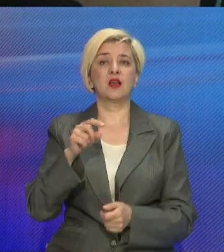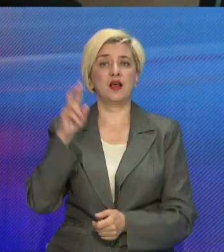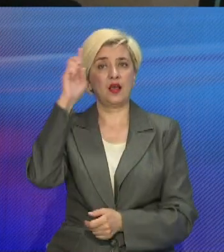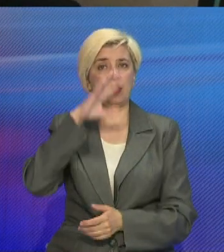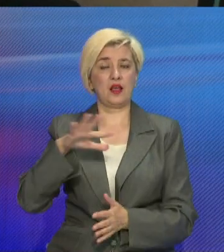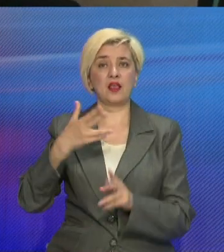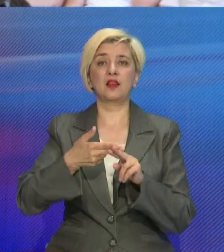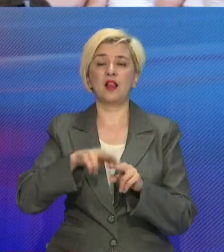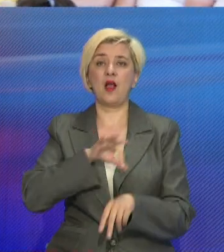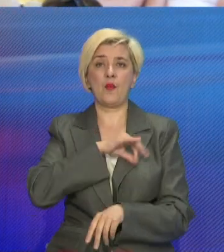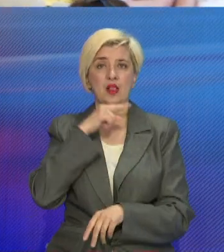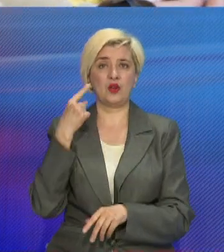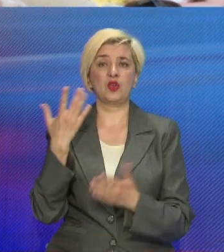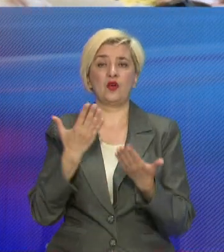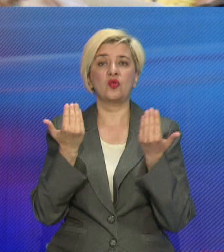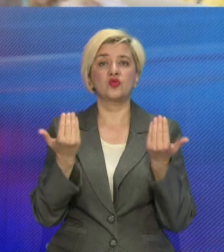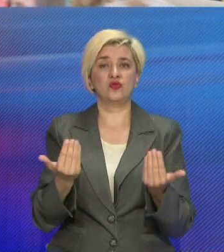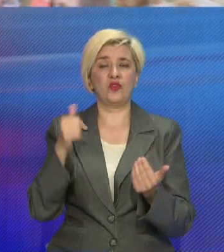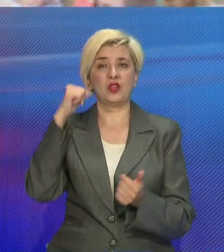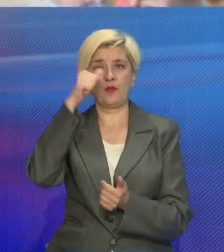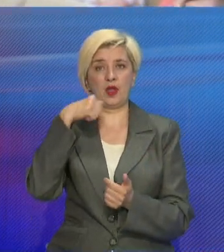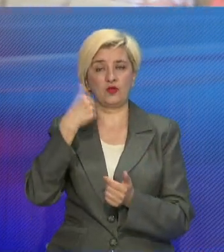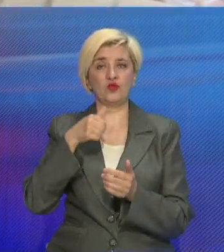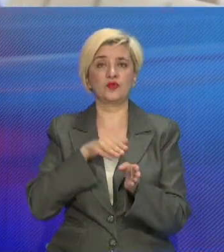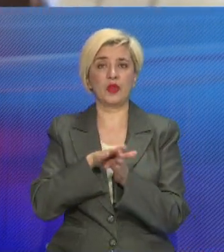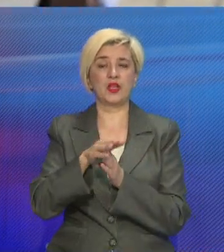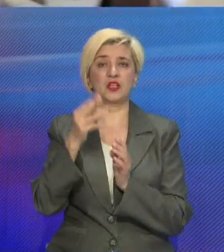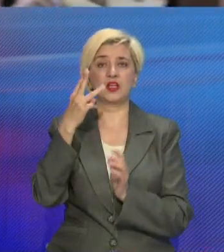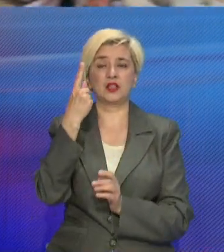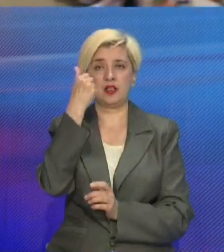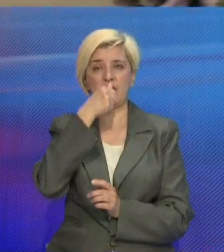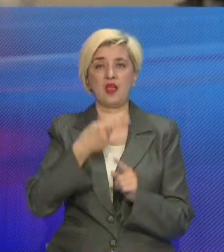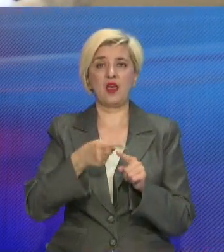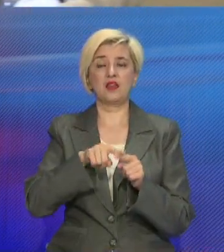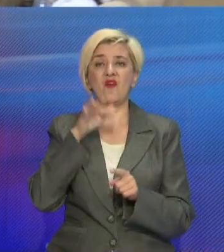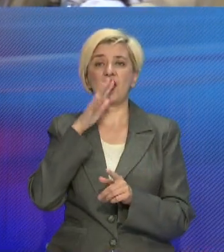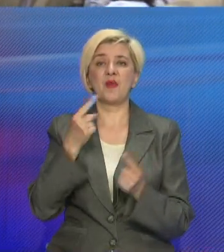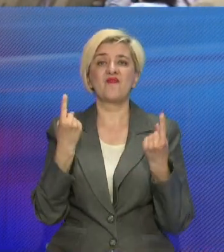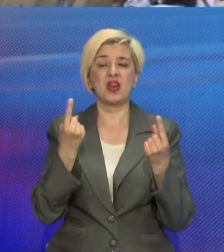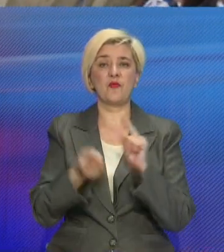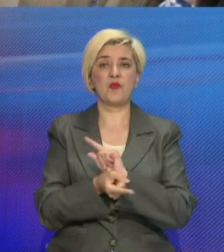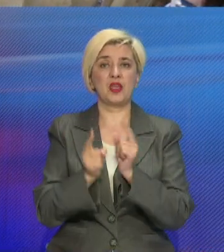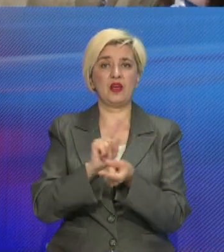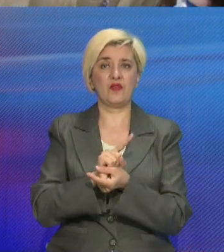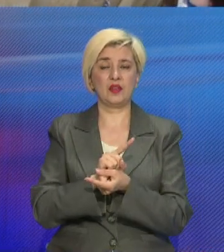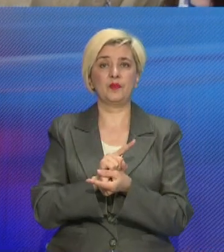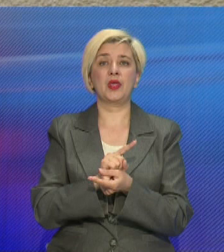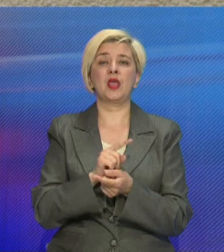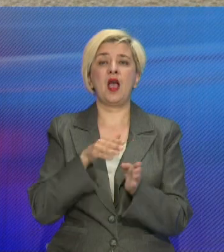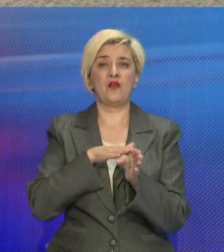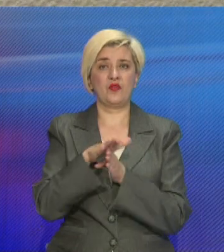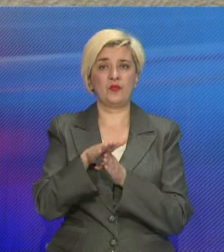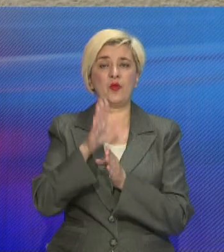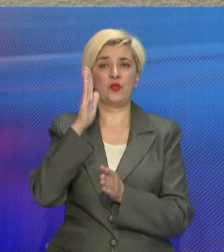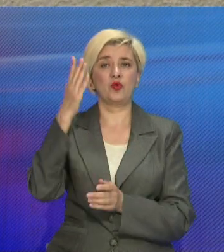якой спаўняецца сёлета 31 год, гэта час вялікіх перамен і пераўтварэнняў. А жыццяўляць іх будуць яны.